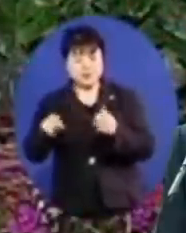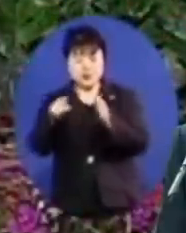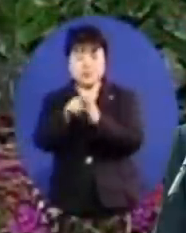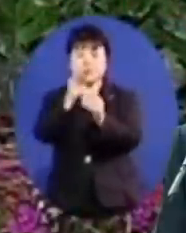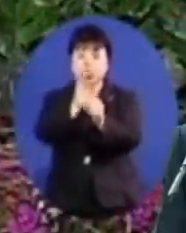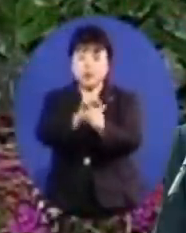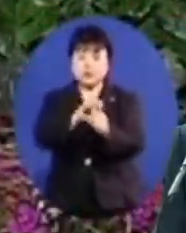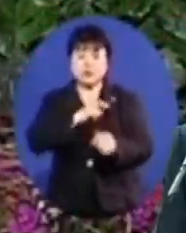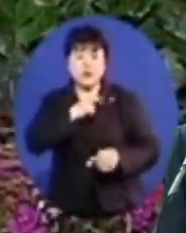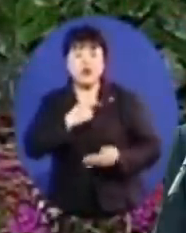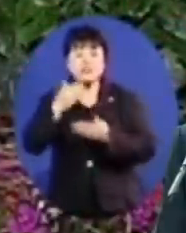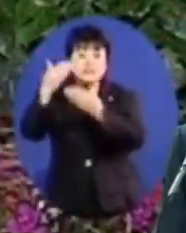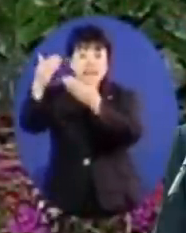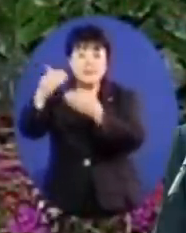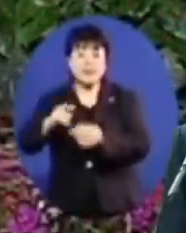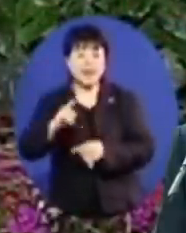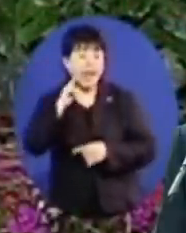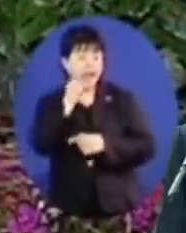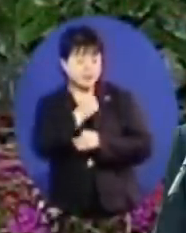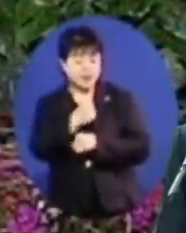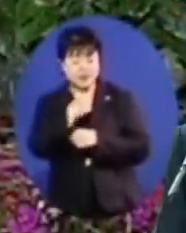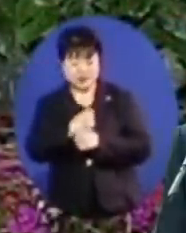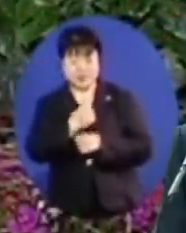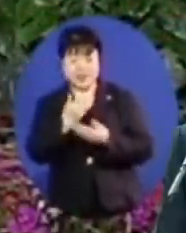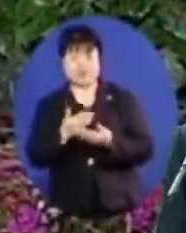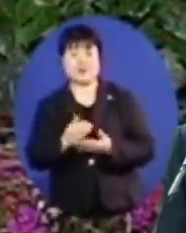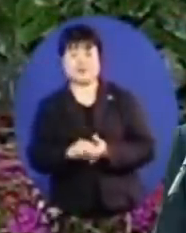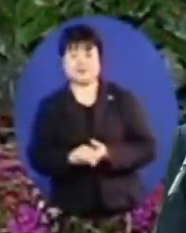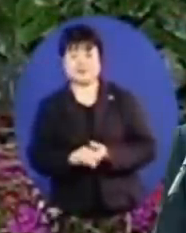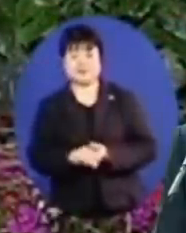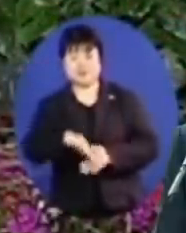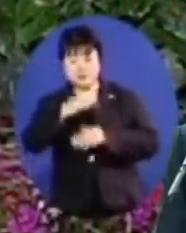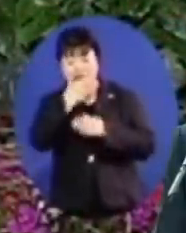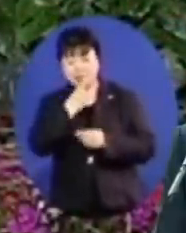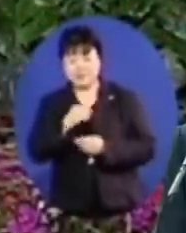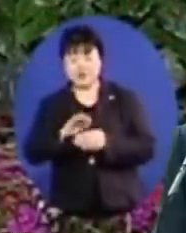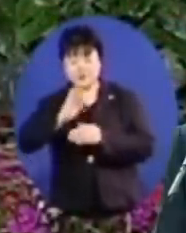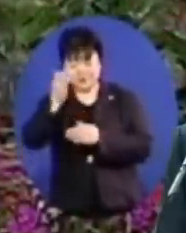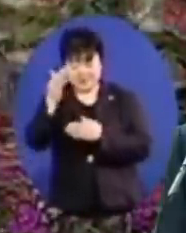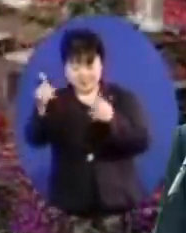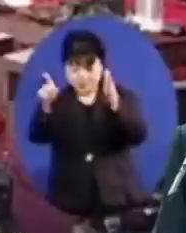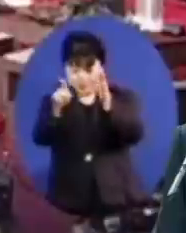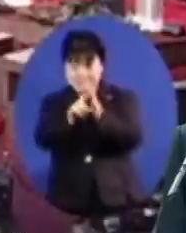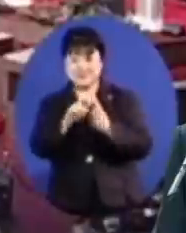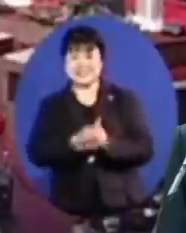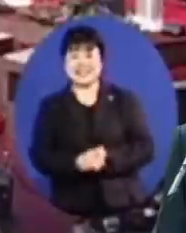살아가면 아름다운 결실을 맺게 되고 행복이 넘치는 사회를 만들 수가 있게 되는 것입니다.